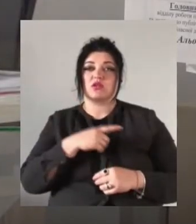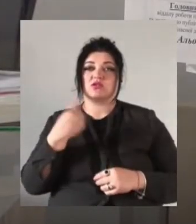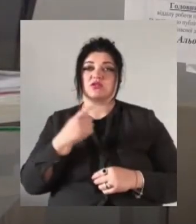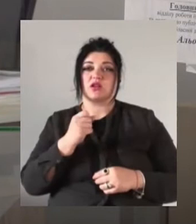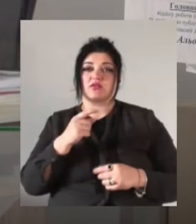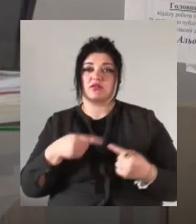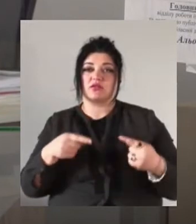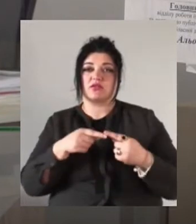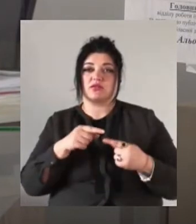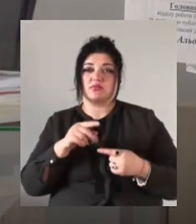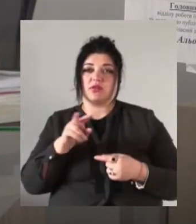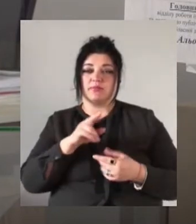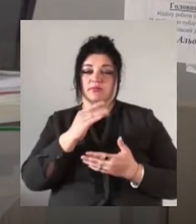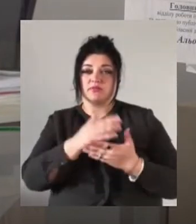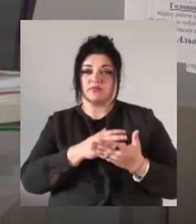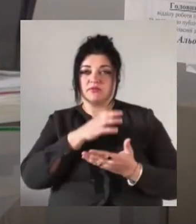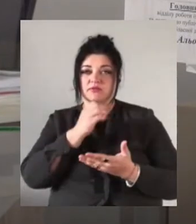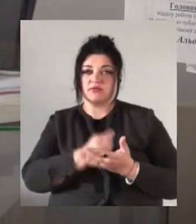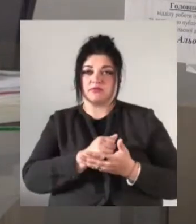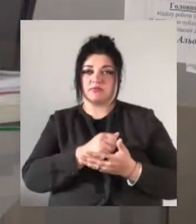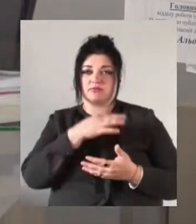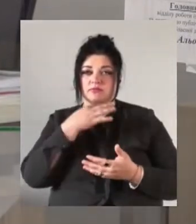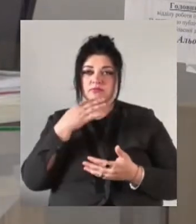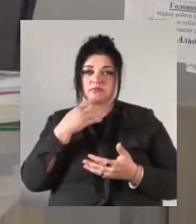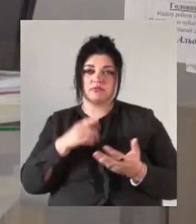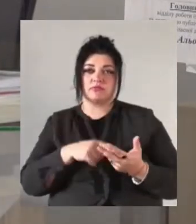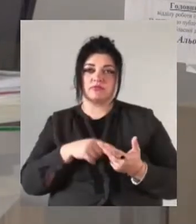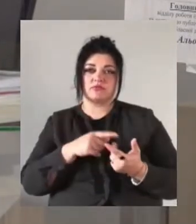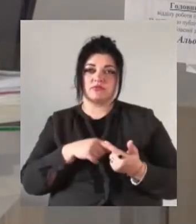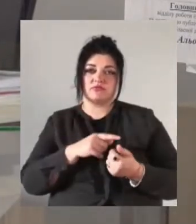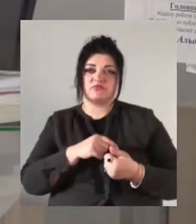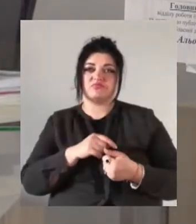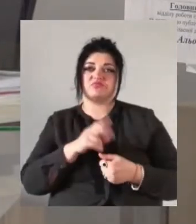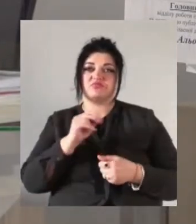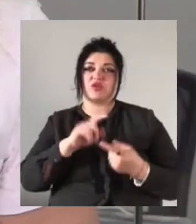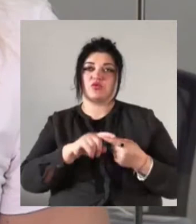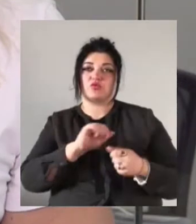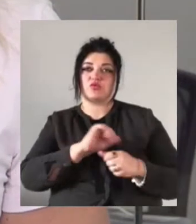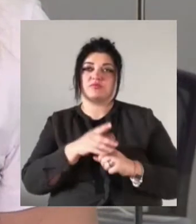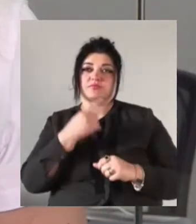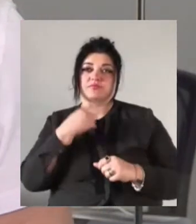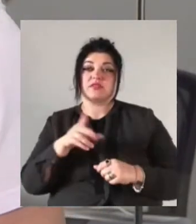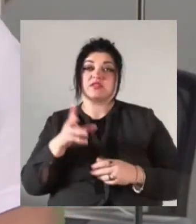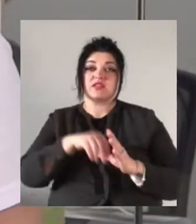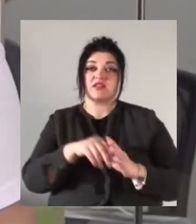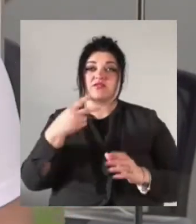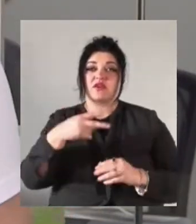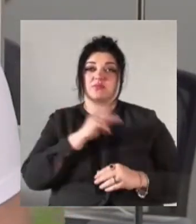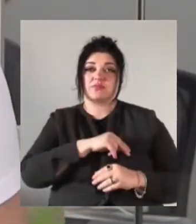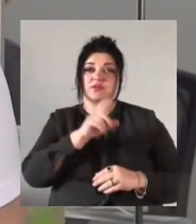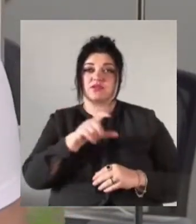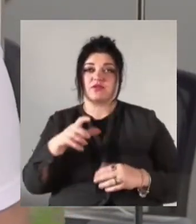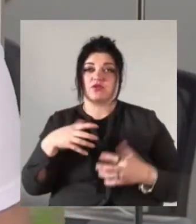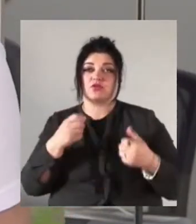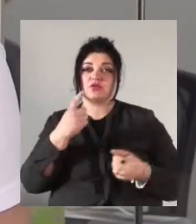центру, виявлено 30 осіб, з них 2 дитини з підозрою на COVID-19, із них 2 медпрацівника. Одужали 188 осіб,